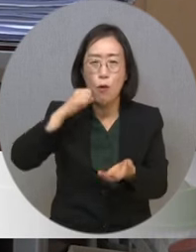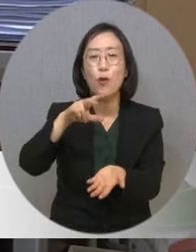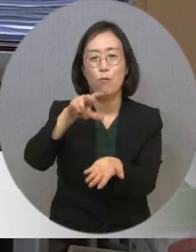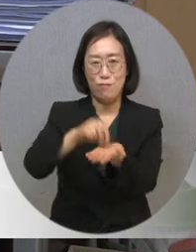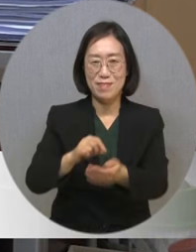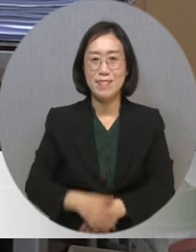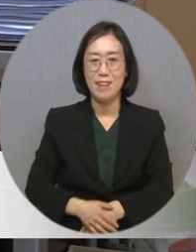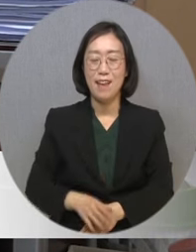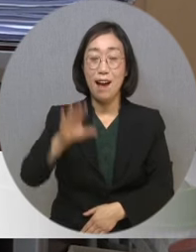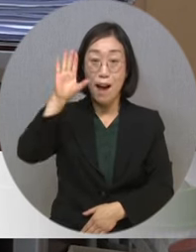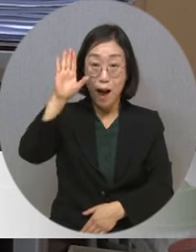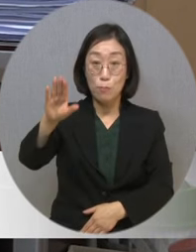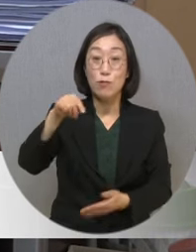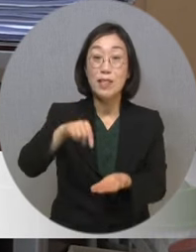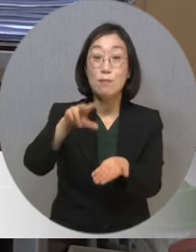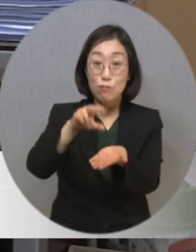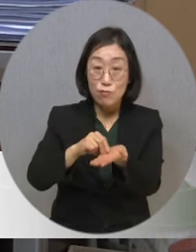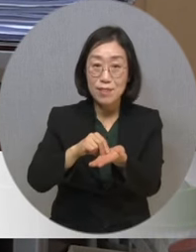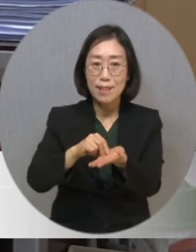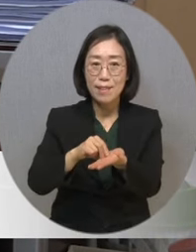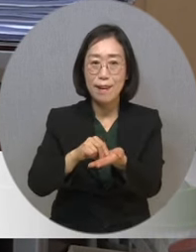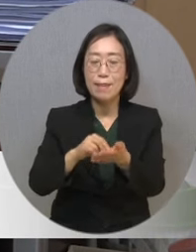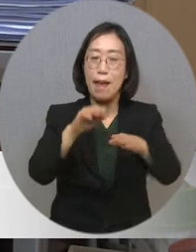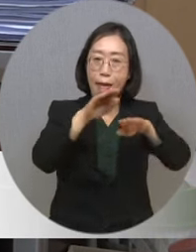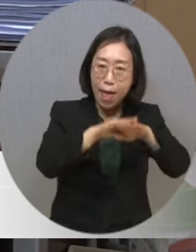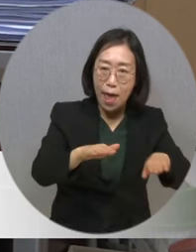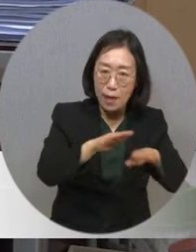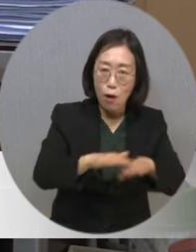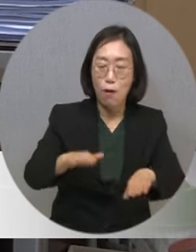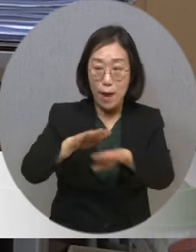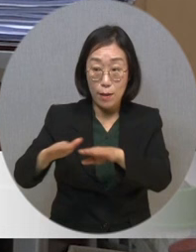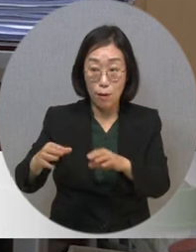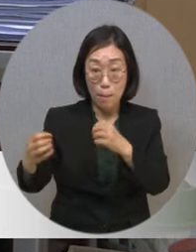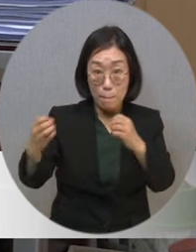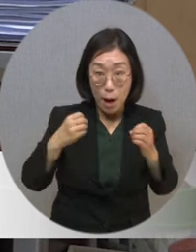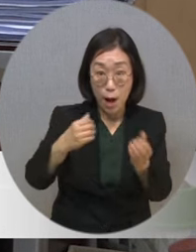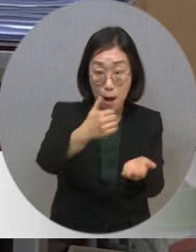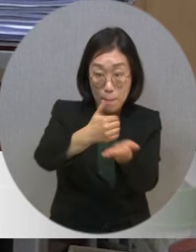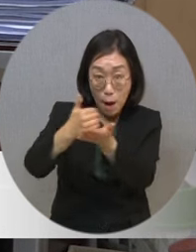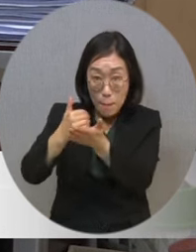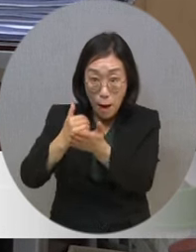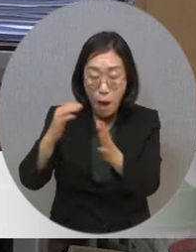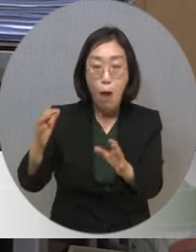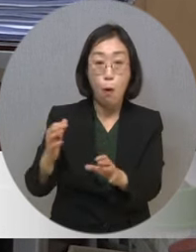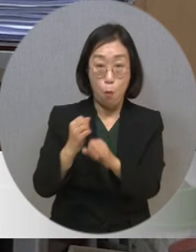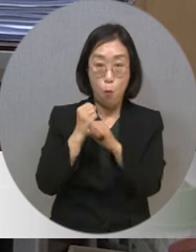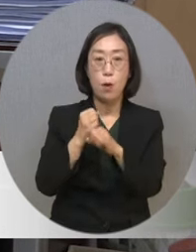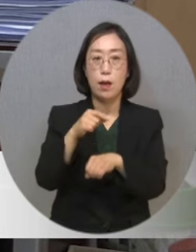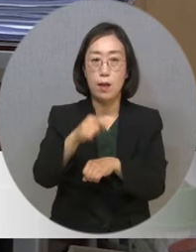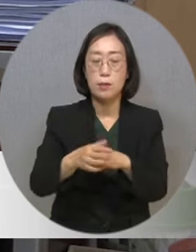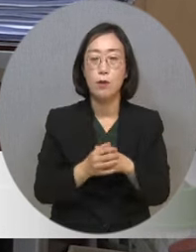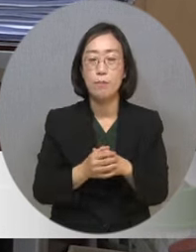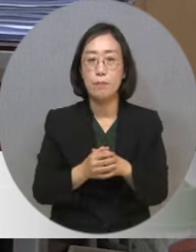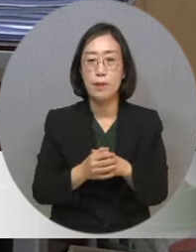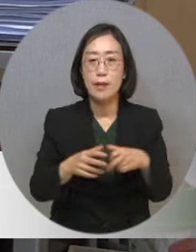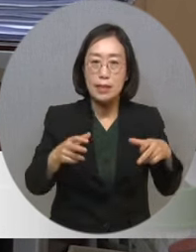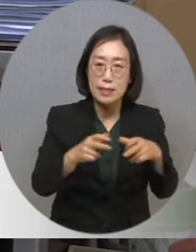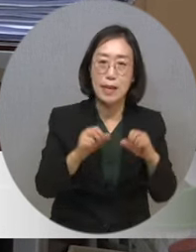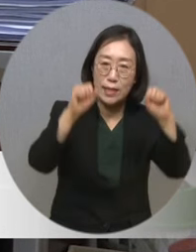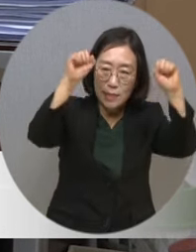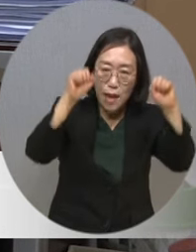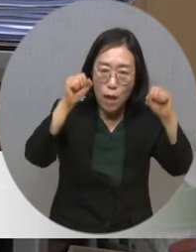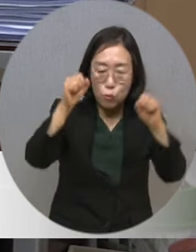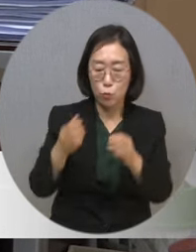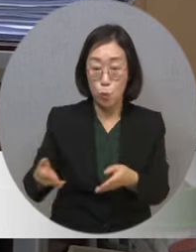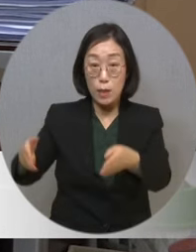앞으로 이 부분을 하나하나씩 의견을 들어서 수렴해서 대한장애인체육과 또